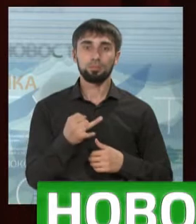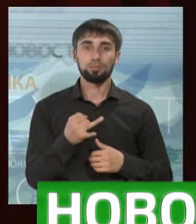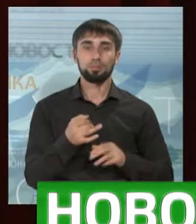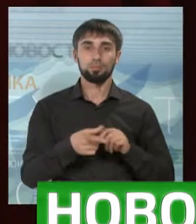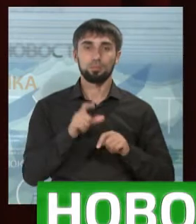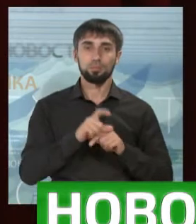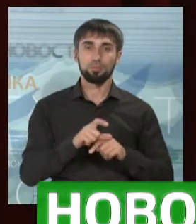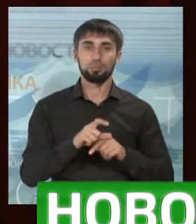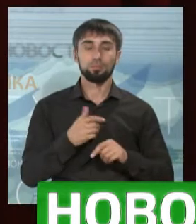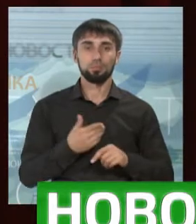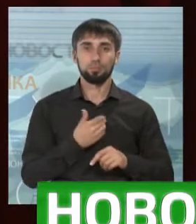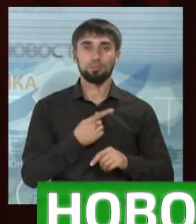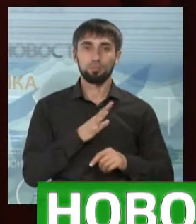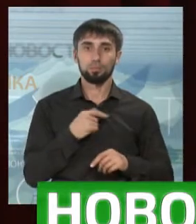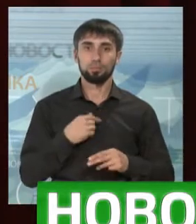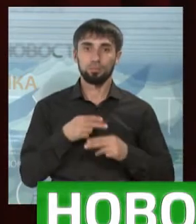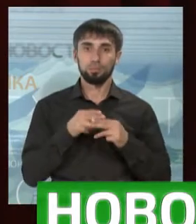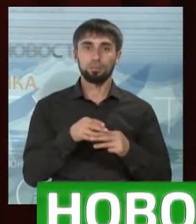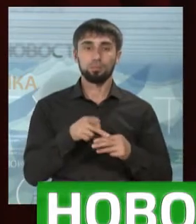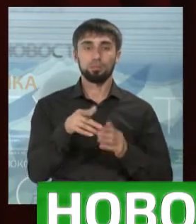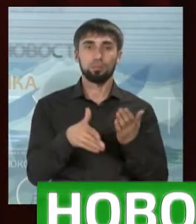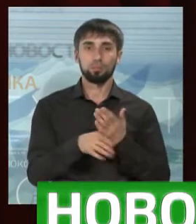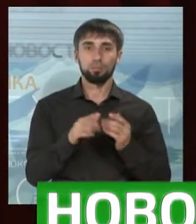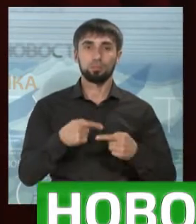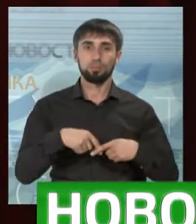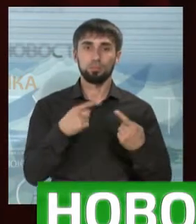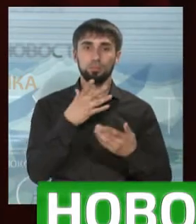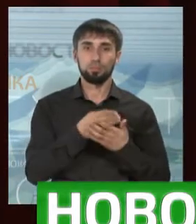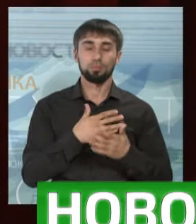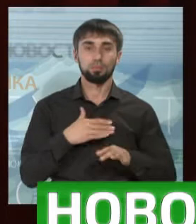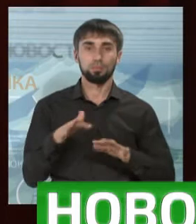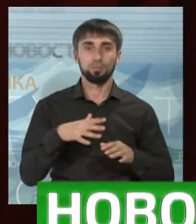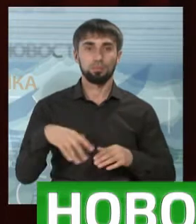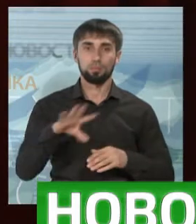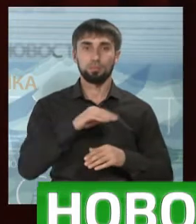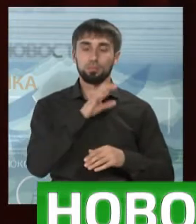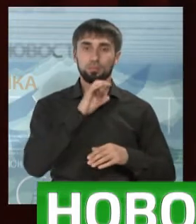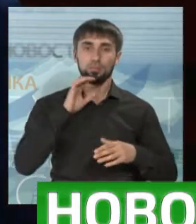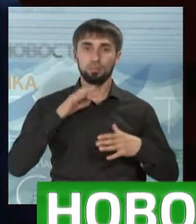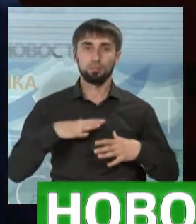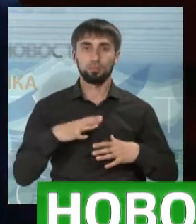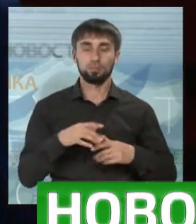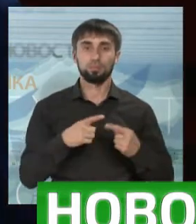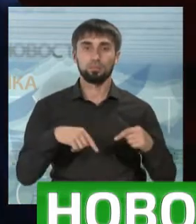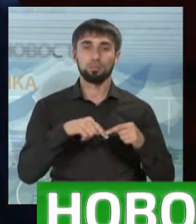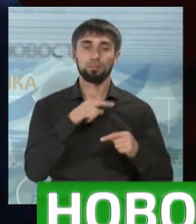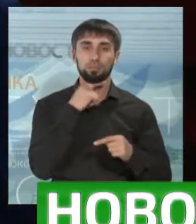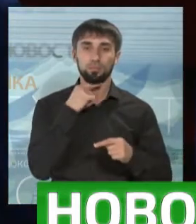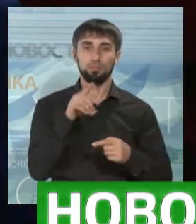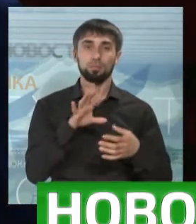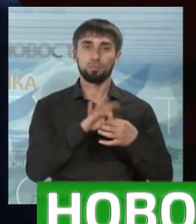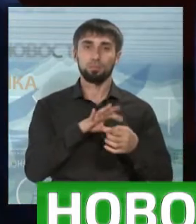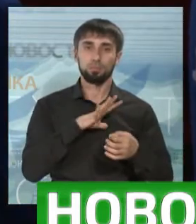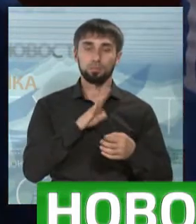надеемся, что наши приезды помогут в развитии нашего движения во всех регионах Северо-Кавказского федерального округа. Ингушетия